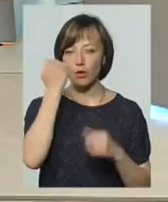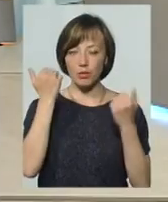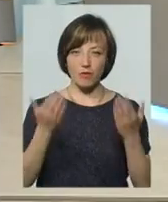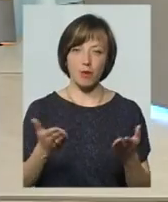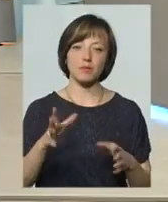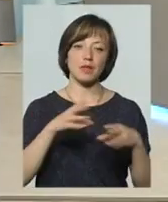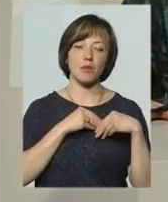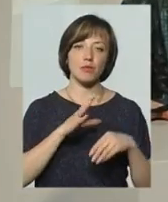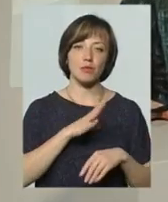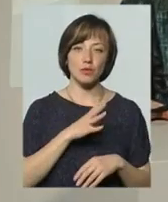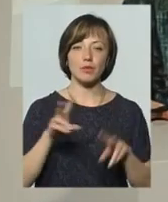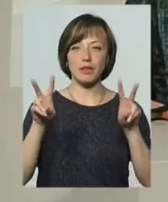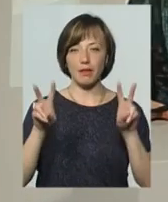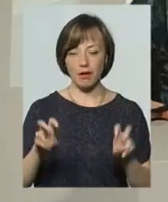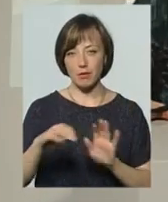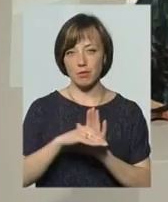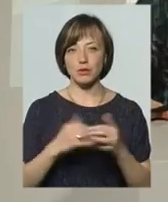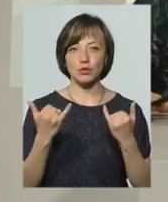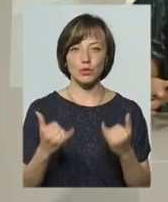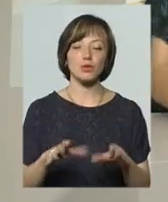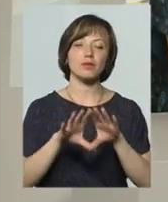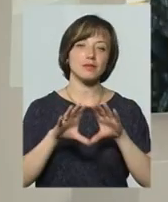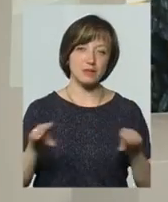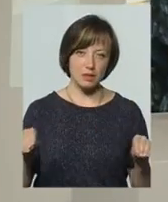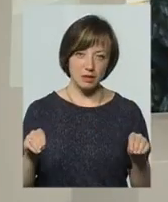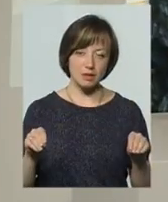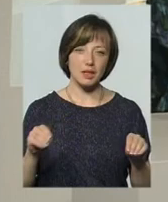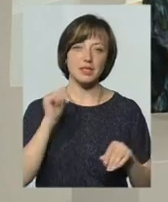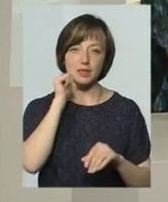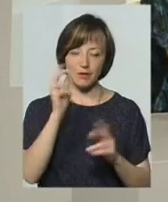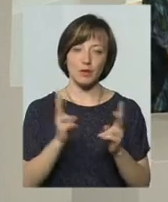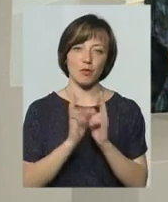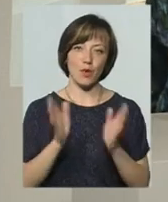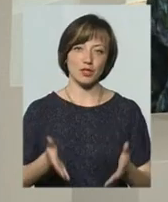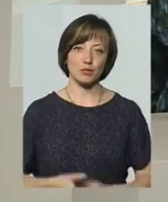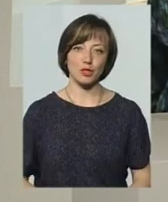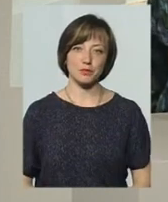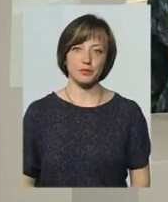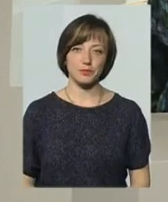вам, дякую всім, хто був з нами. Дякую Це вам. Була тема. На сьогодні вона вичерпана, а завтра побачимось.